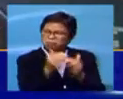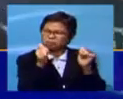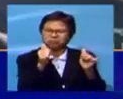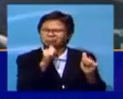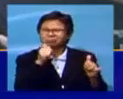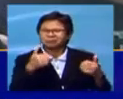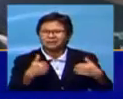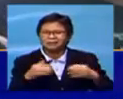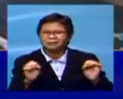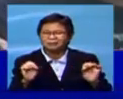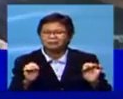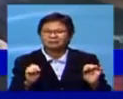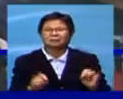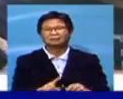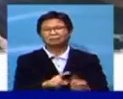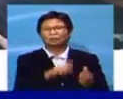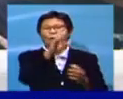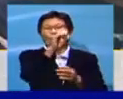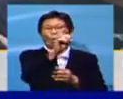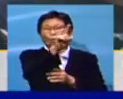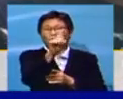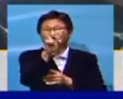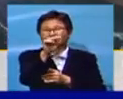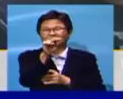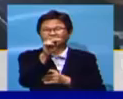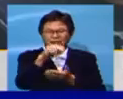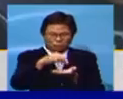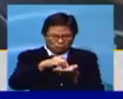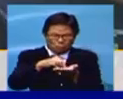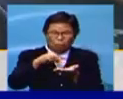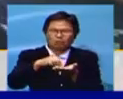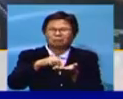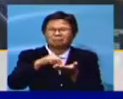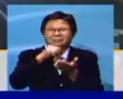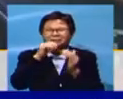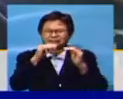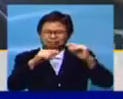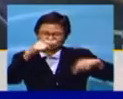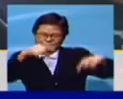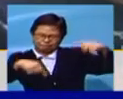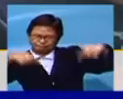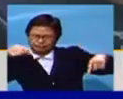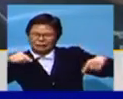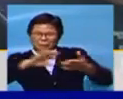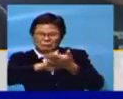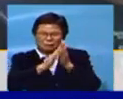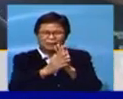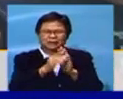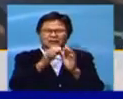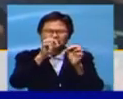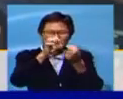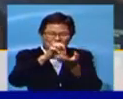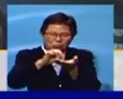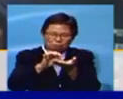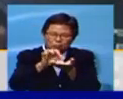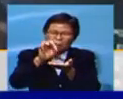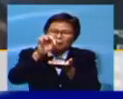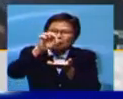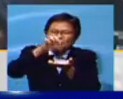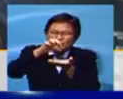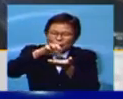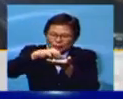dan dia adalah satu molekul yang tidak Stable dan dia boleh jadi Bubble dalam darah